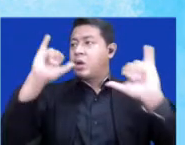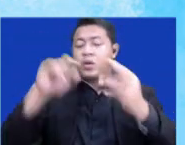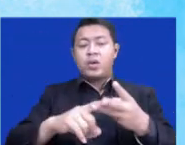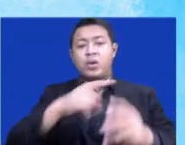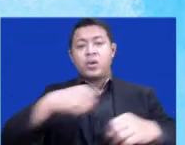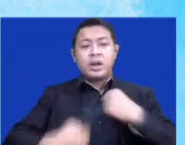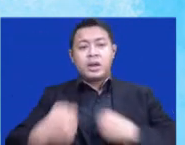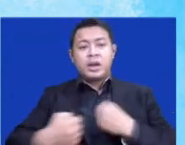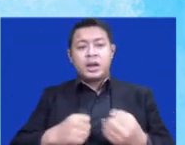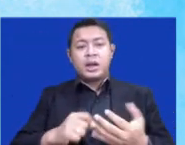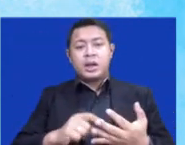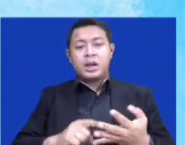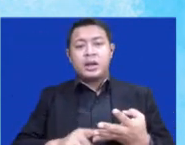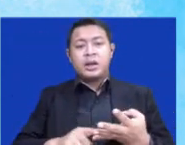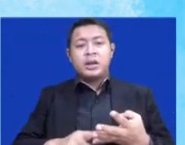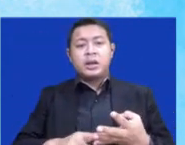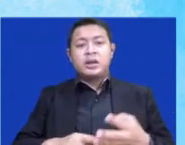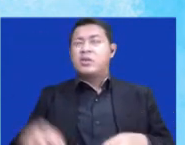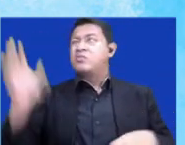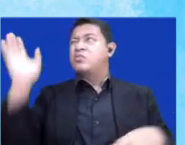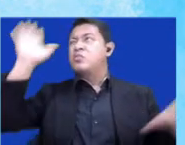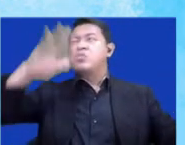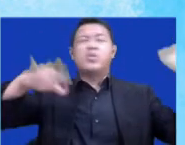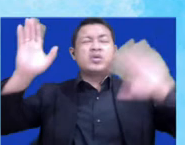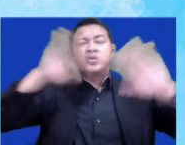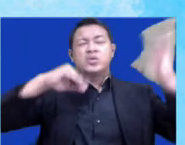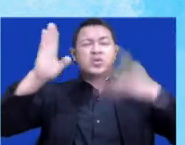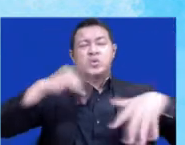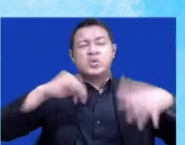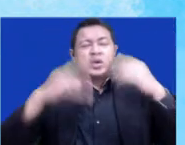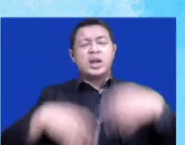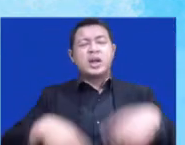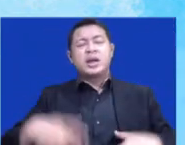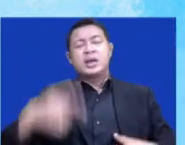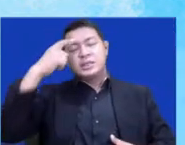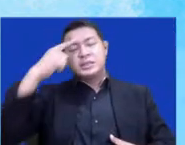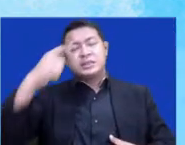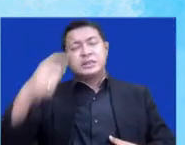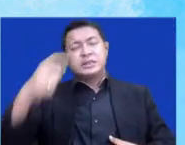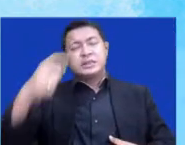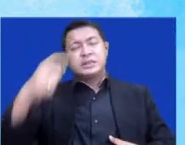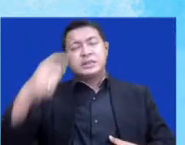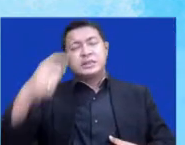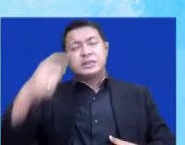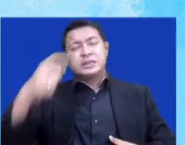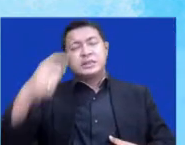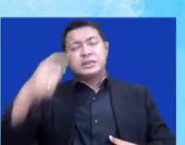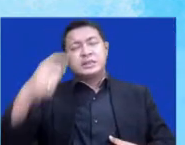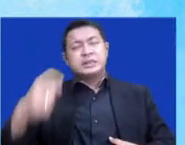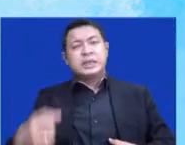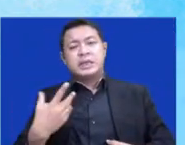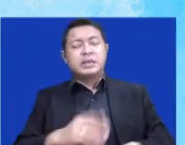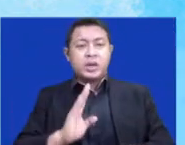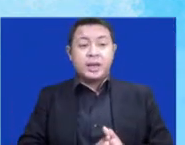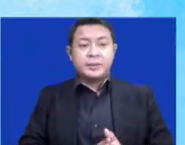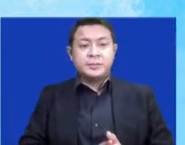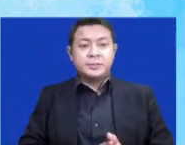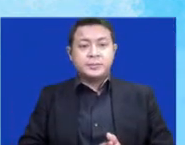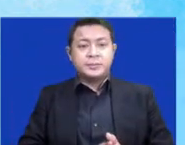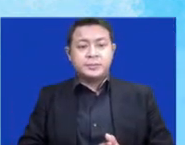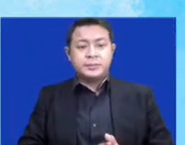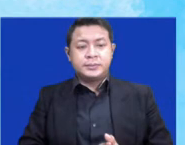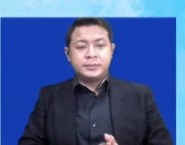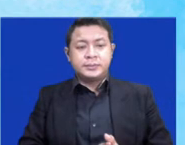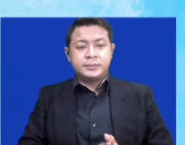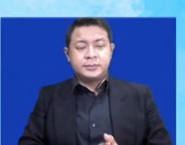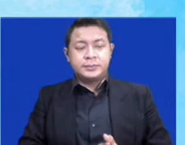tidak sehat, dan paparan polusi udara yang dapat menyebabkan penyakit tidak menular di saat masih muda maupun pada masa dewasa. Dalam